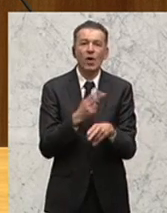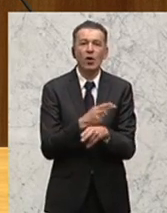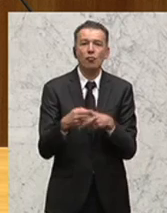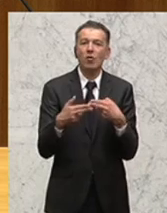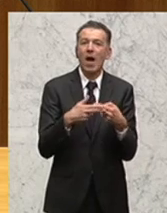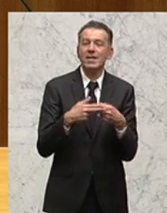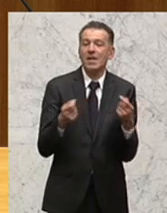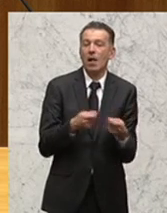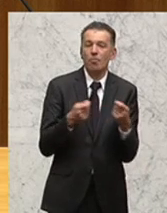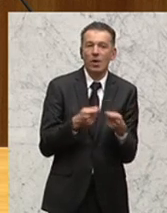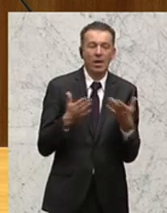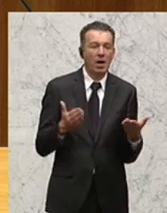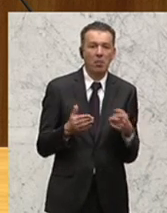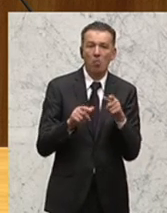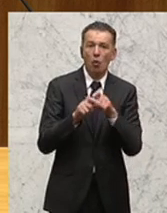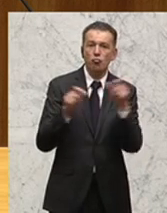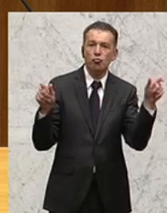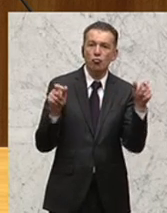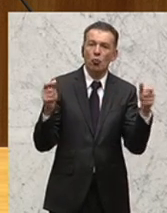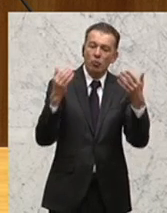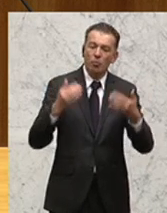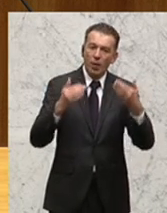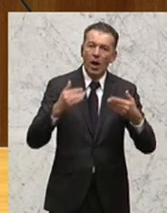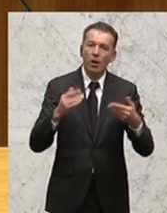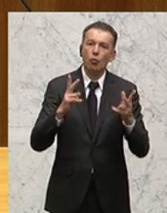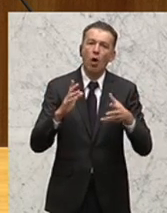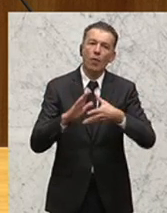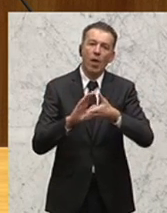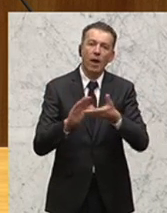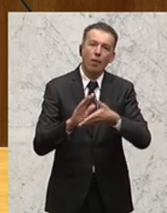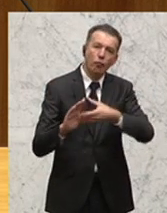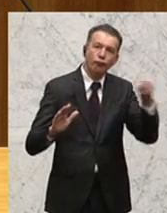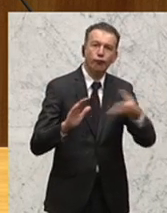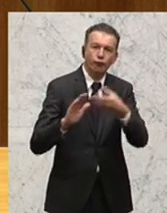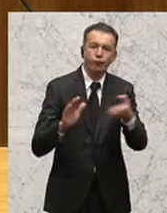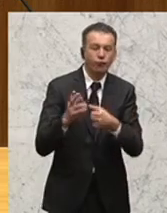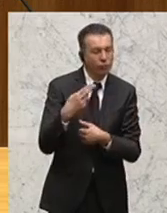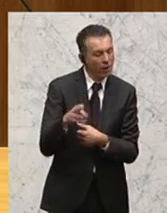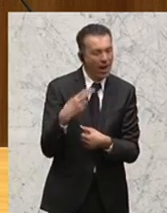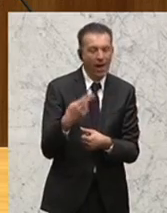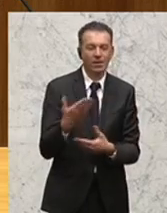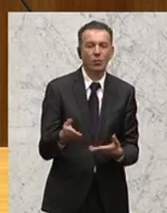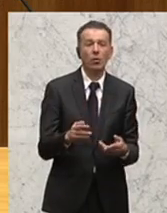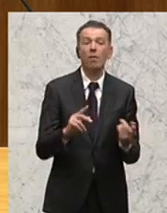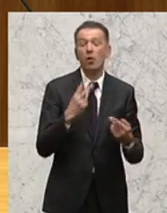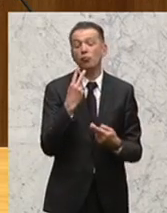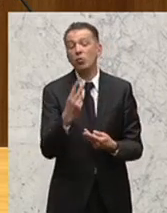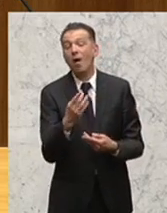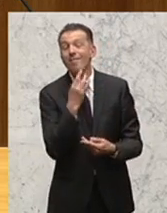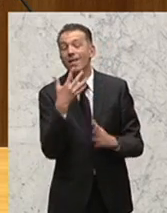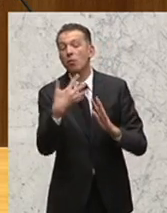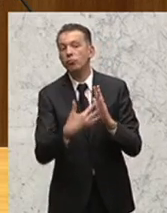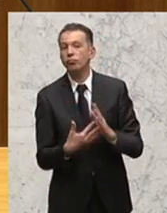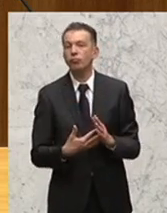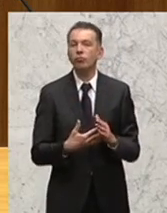der Schuldenbemessung aus dem Haushalt dann herausnehmen kann. Das wird so nicht gehen. Und da werden wir ihm auf die Finger schauen. Und ich hoffe,